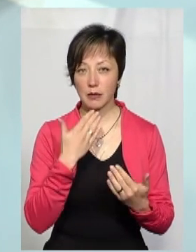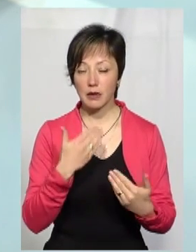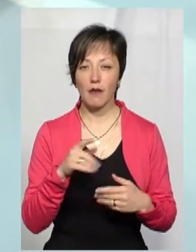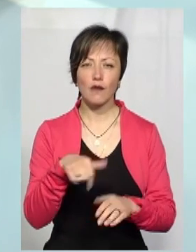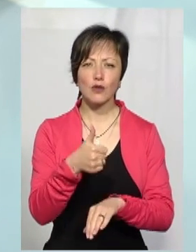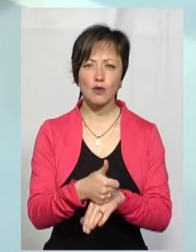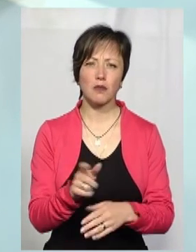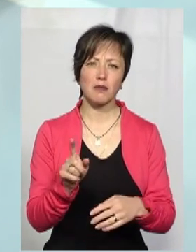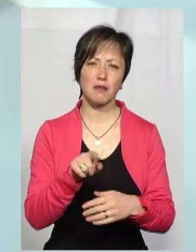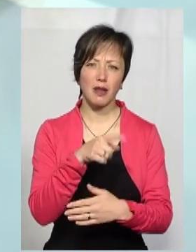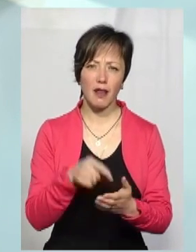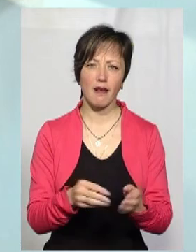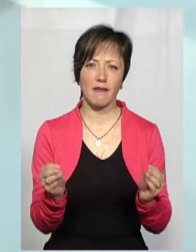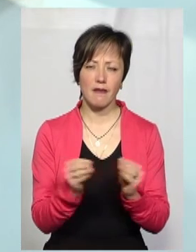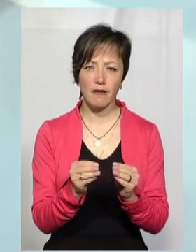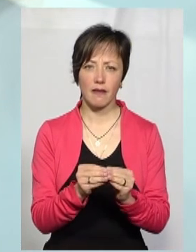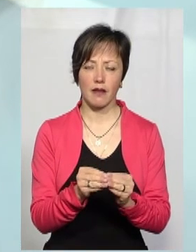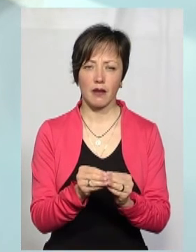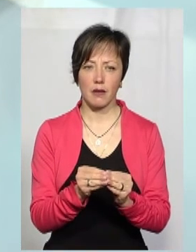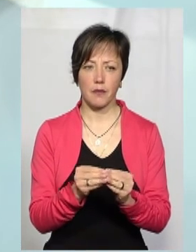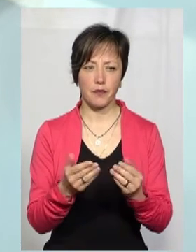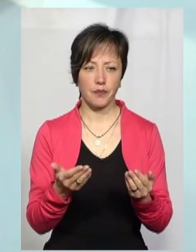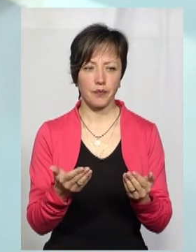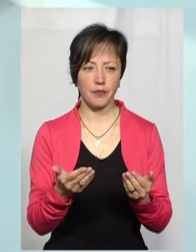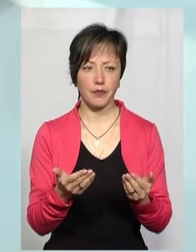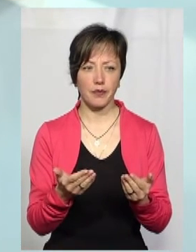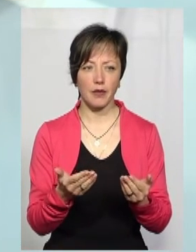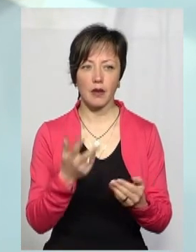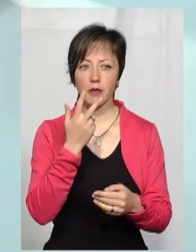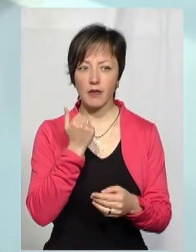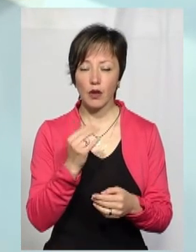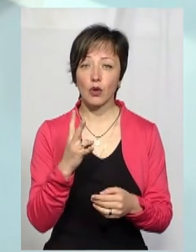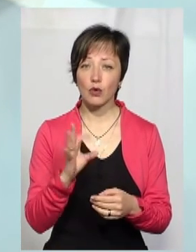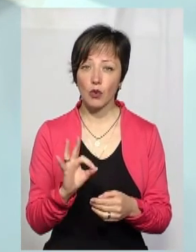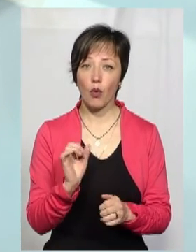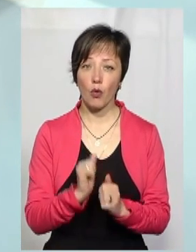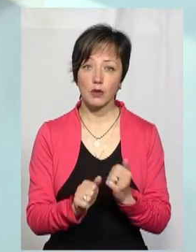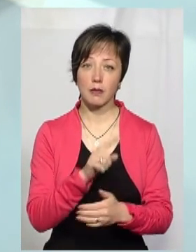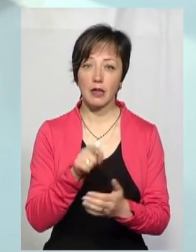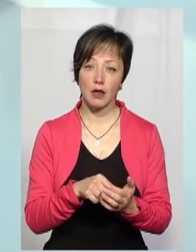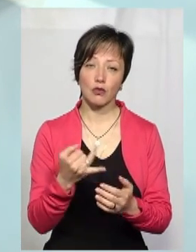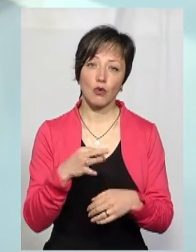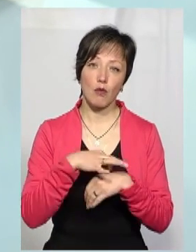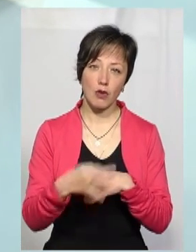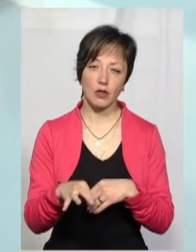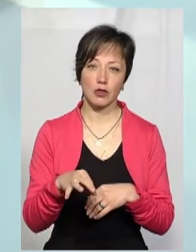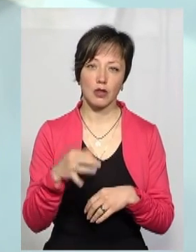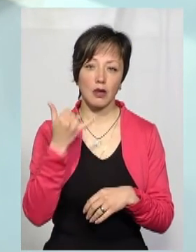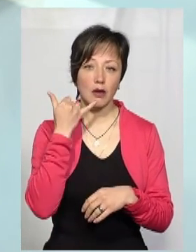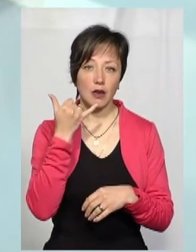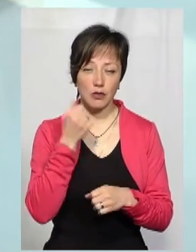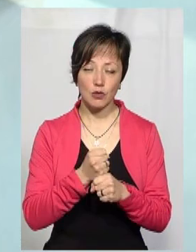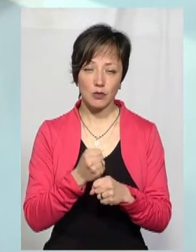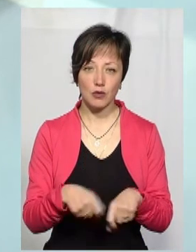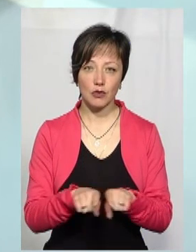основному питання стандартні, вроді би начебто вже приївшися, але... Кожен питає те, що його болить, і гаряча лінія для